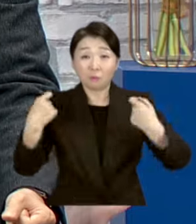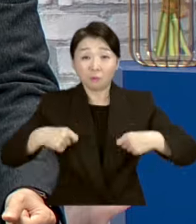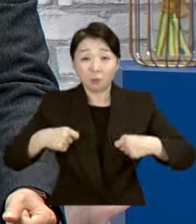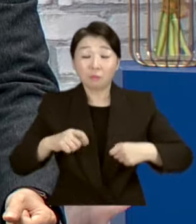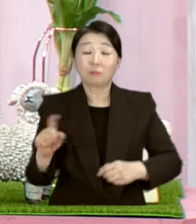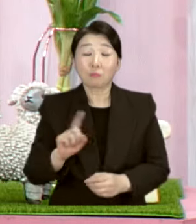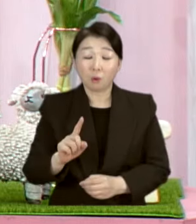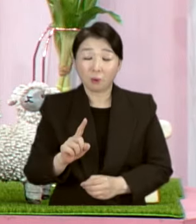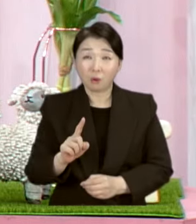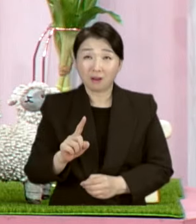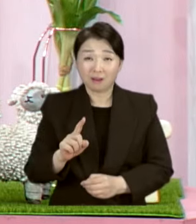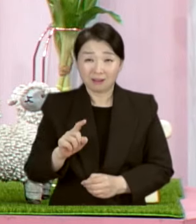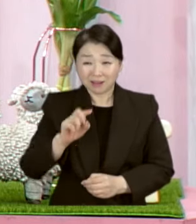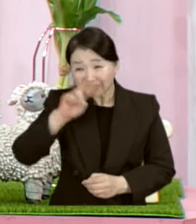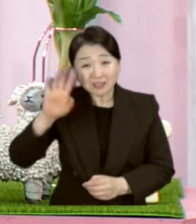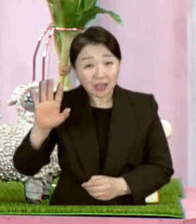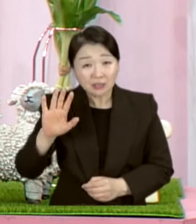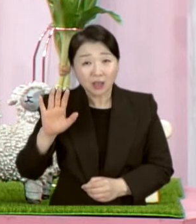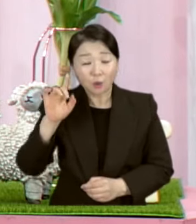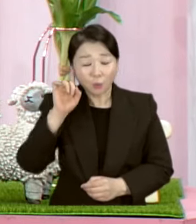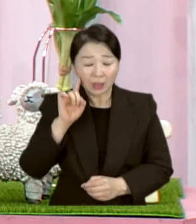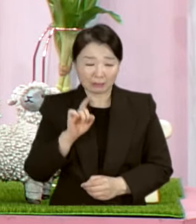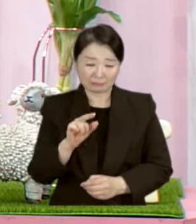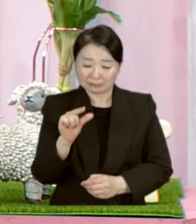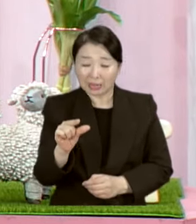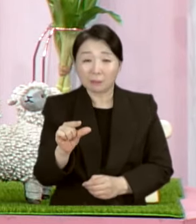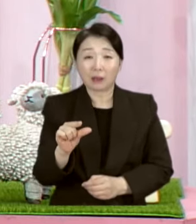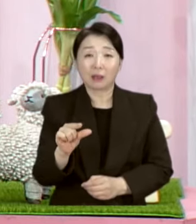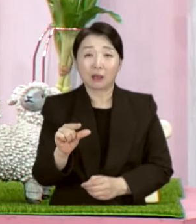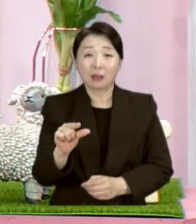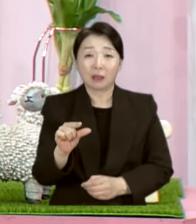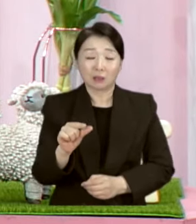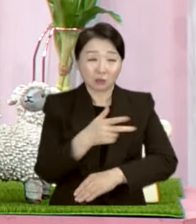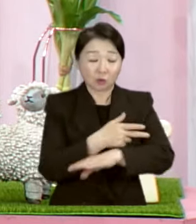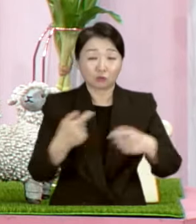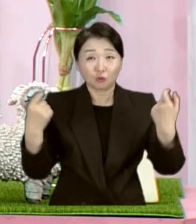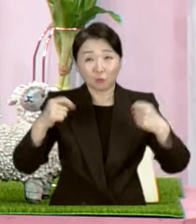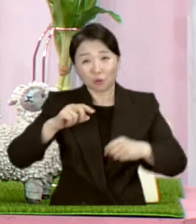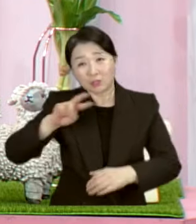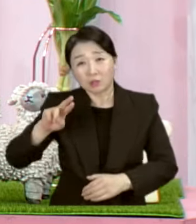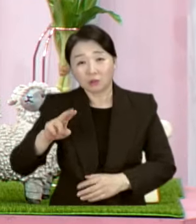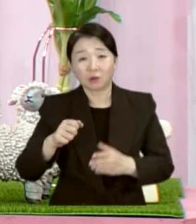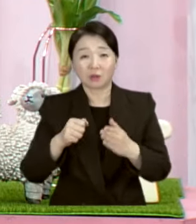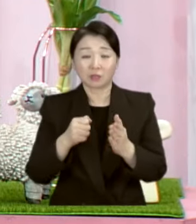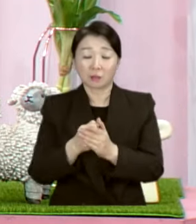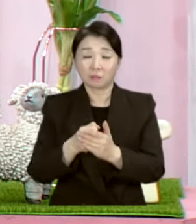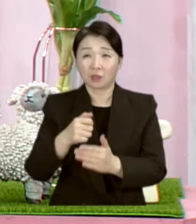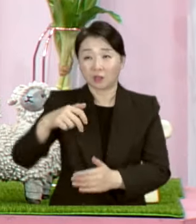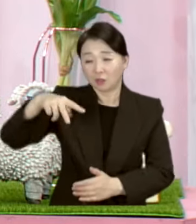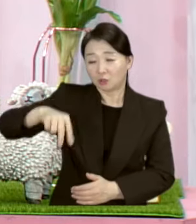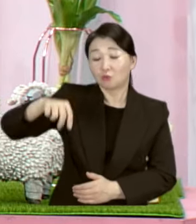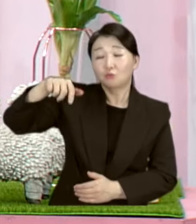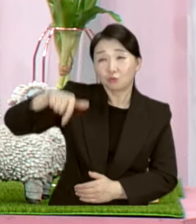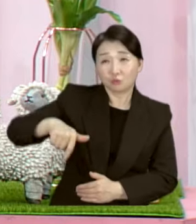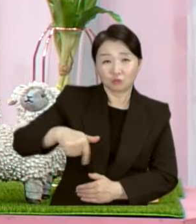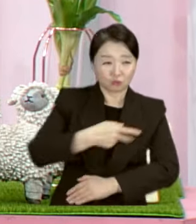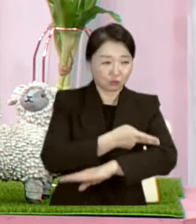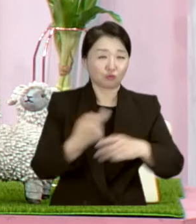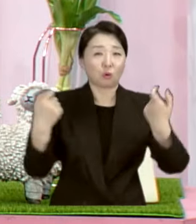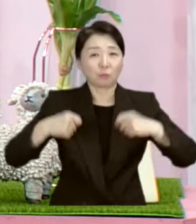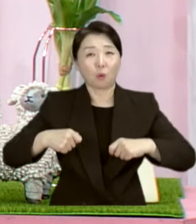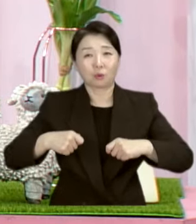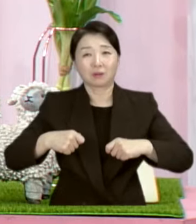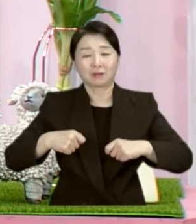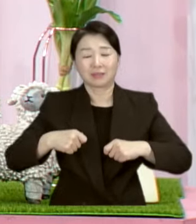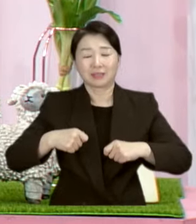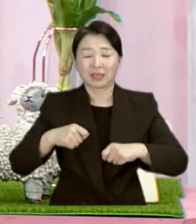그래요. 네, 얇은 수영복으로 수구 경기를 하다 보면 네. 수영복이 찢어져서 어머. 수구 수영복은 좀 특별하게 한 세 겹으로 겹쳐서